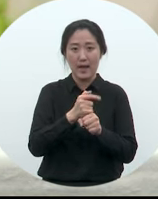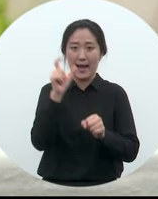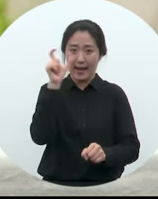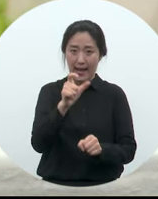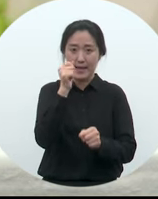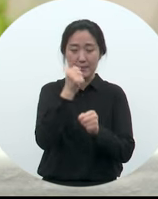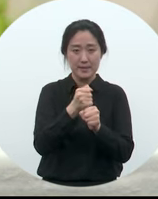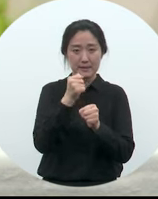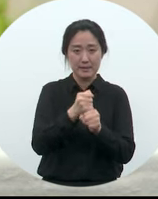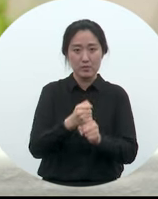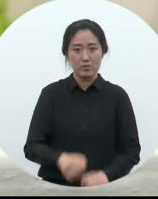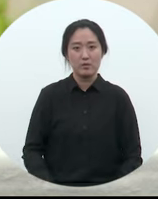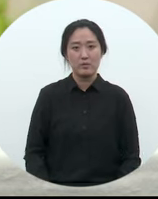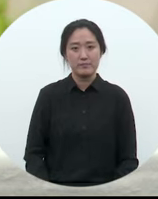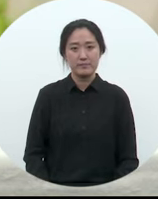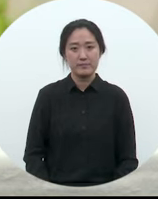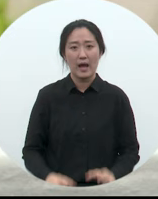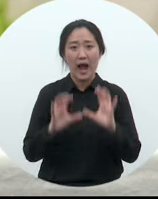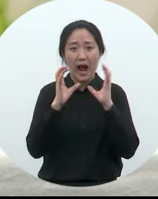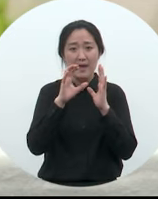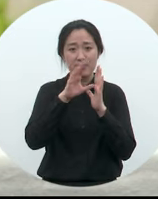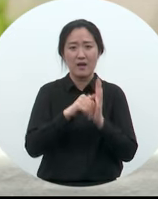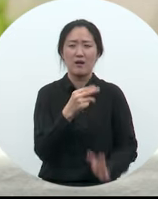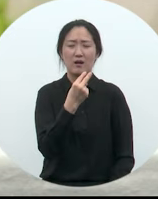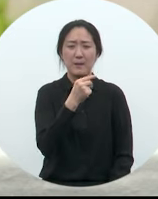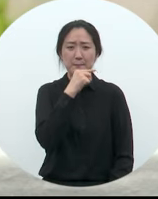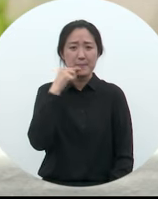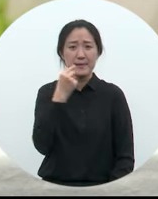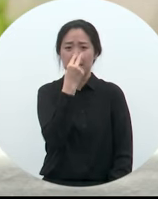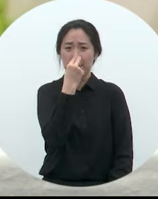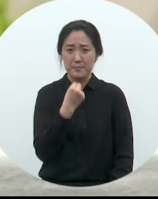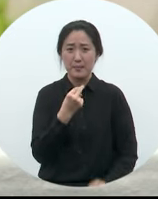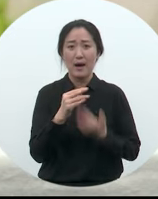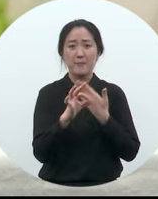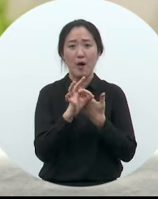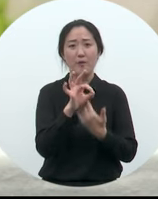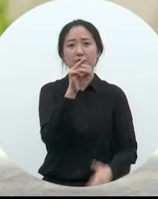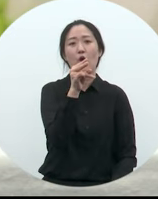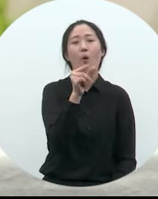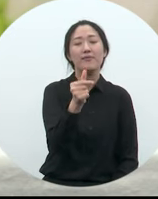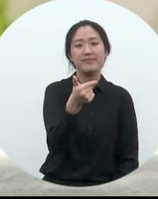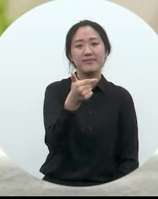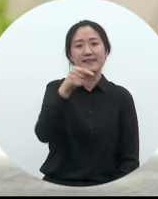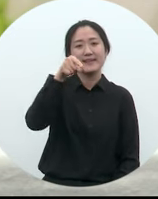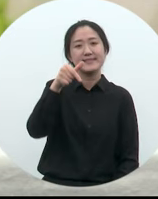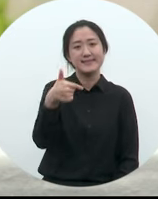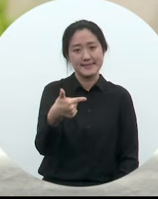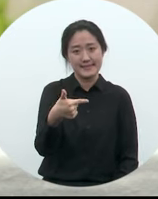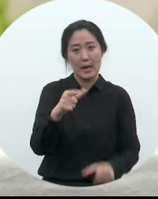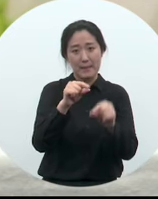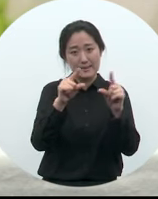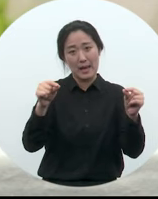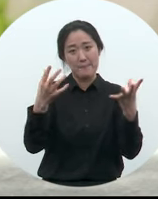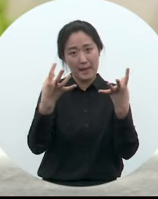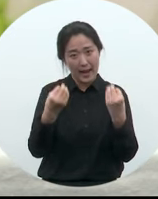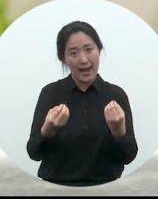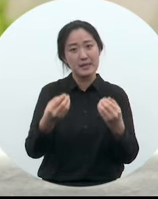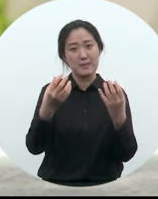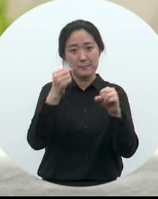깨끗하게 하고 혈관을 튼튼하게 해주기 때문에 우리가 어렸을 때 코피가 나면은 연근 반찬을 많이 해서 먹었던